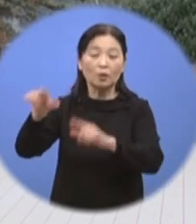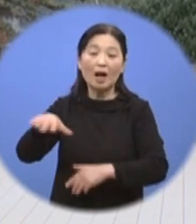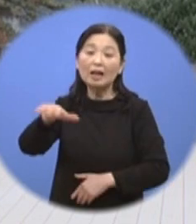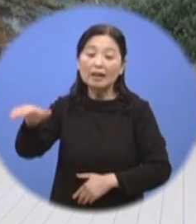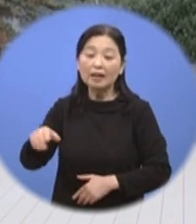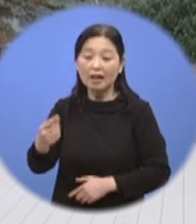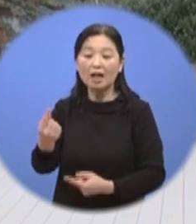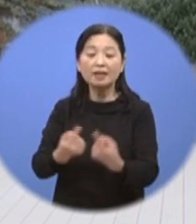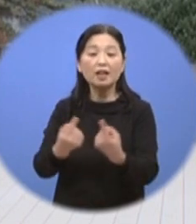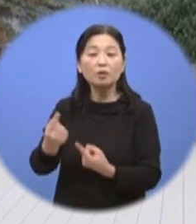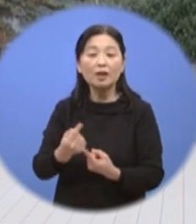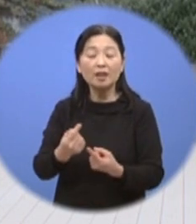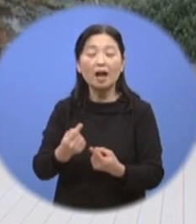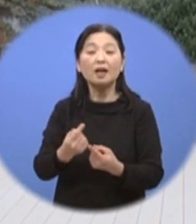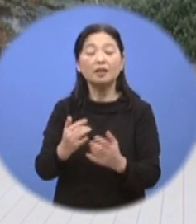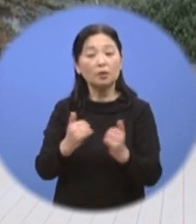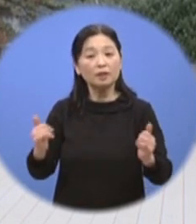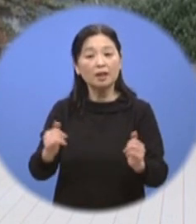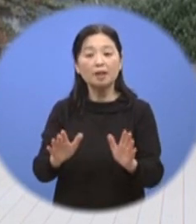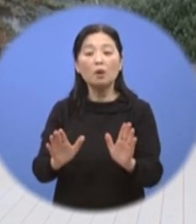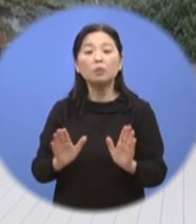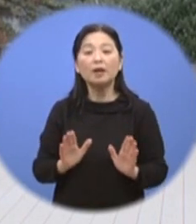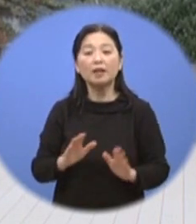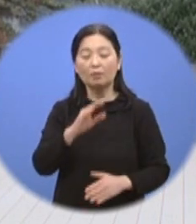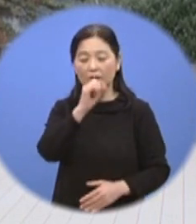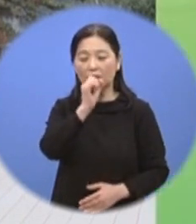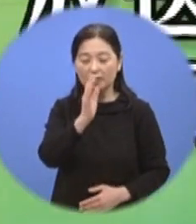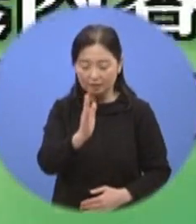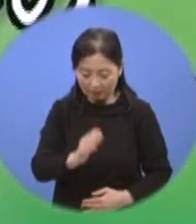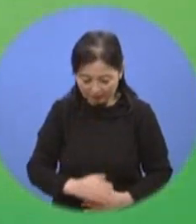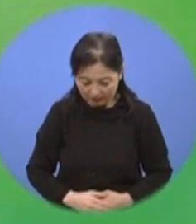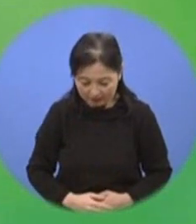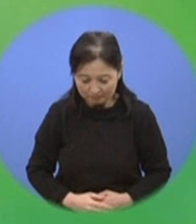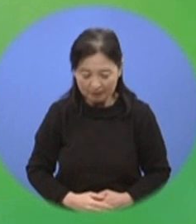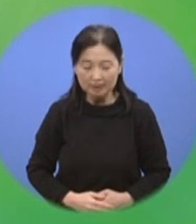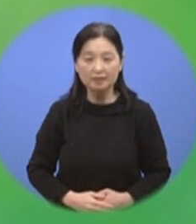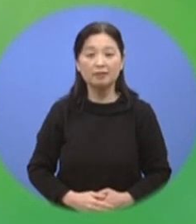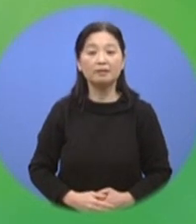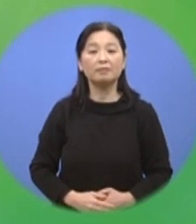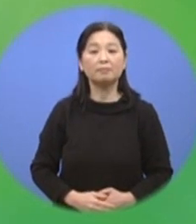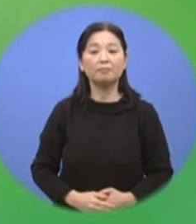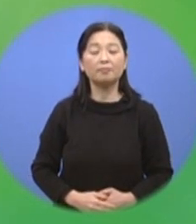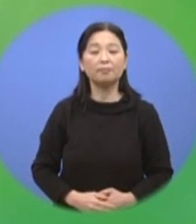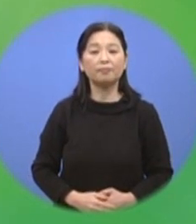関しても皆様のぜひご協力をお願いしたいと思っております。